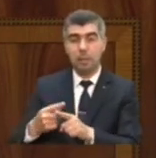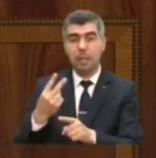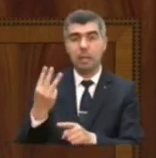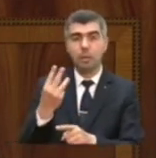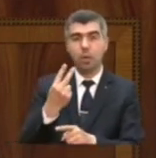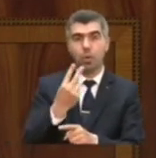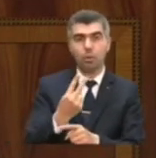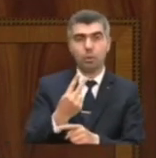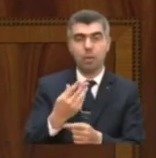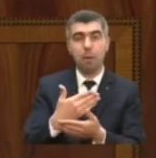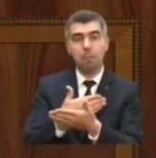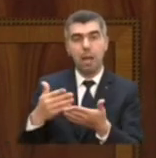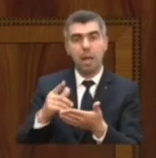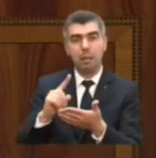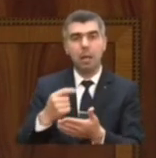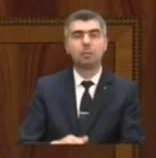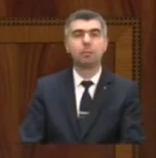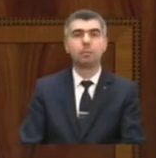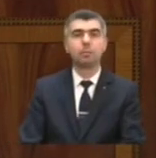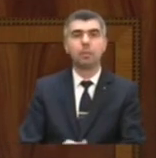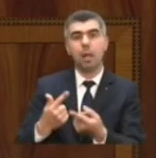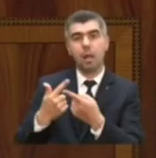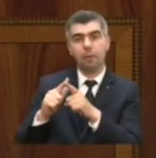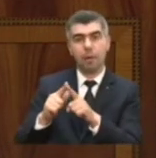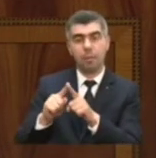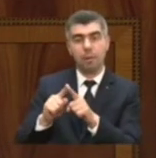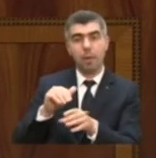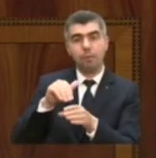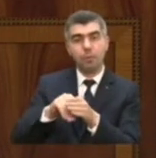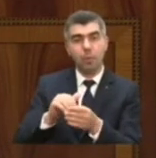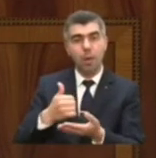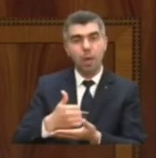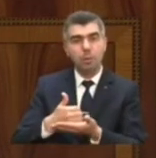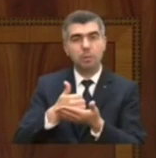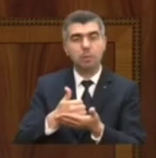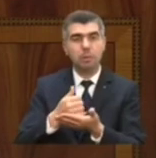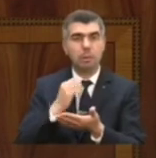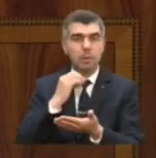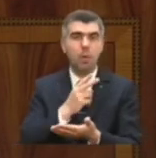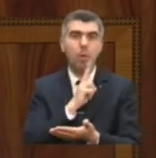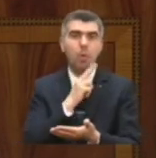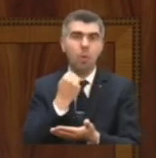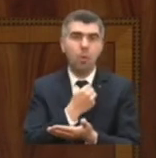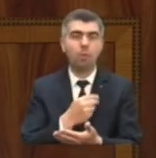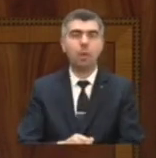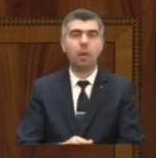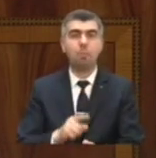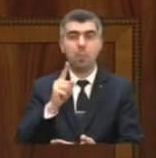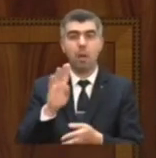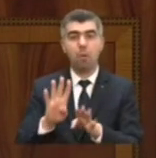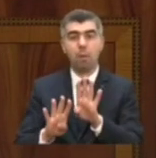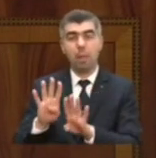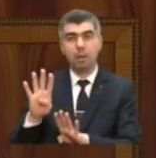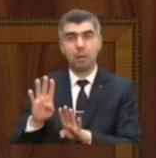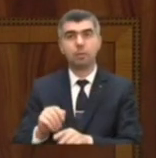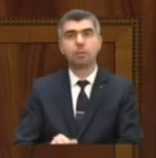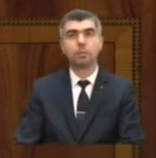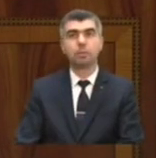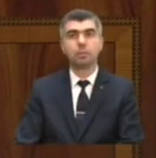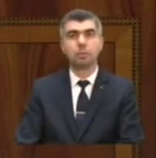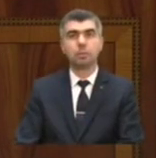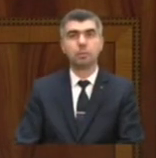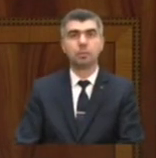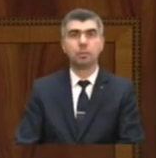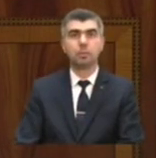الدولة، وكذلك هوامش ديال المقاصه، ولكن كاين واحد المساله اللي عندها علاقه بالماده 114 ديال